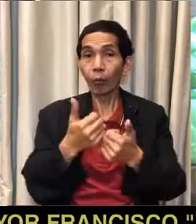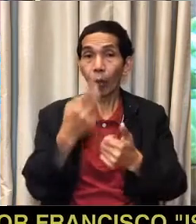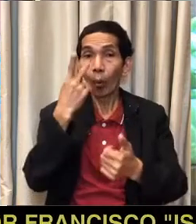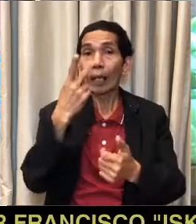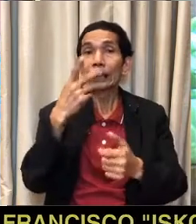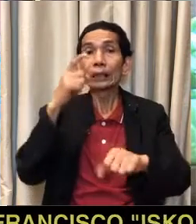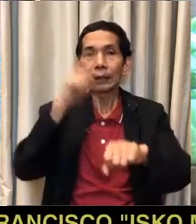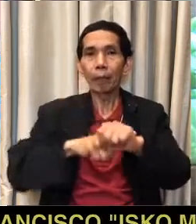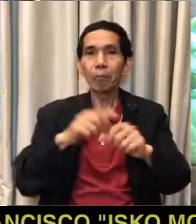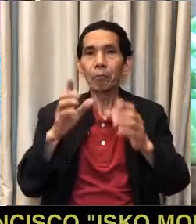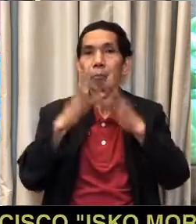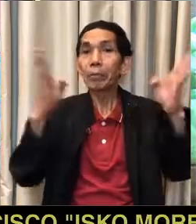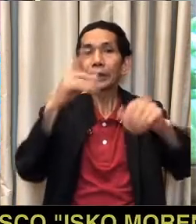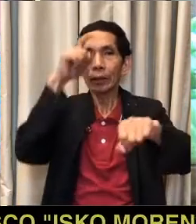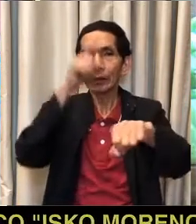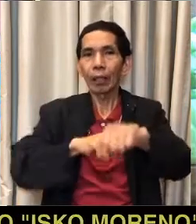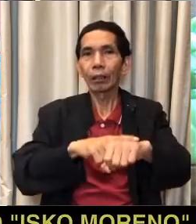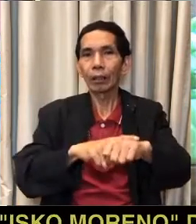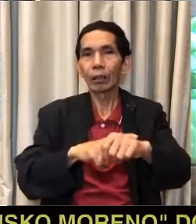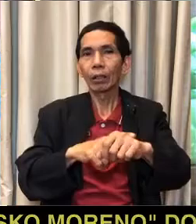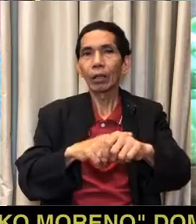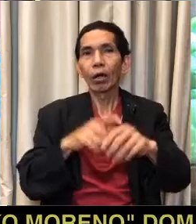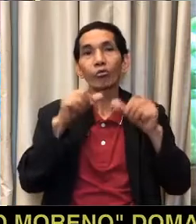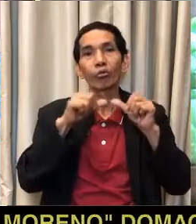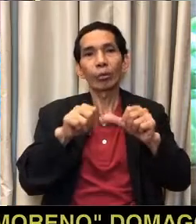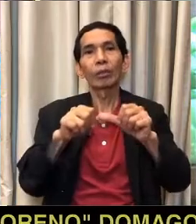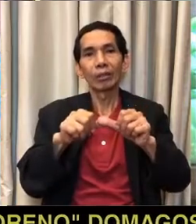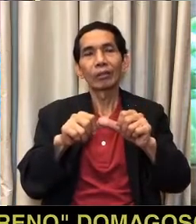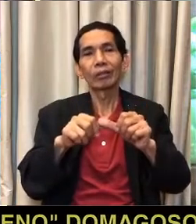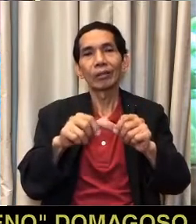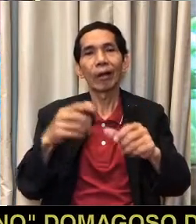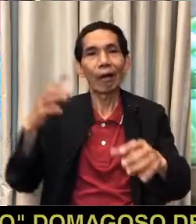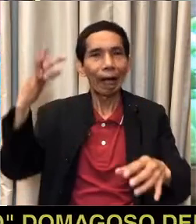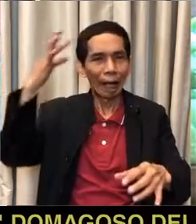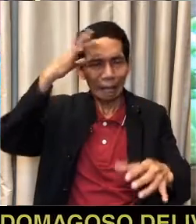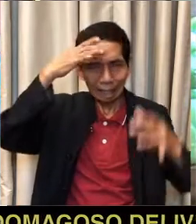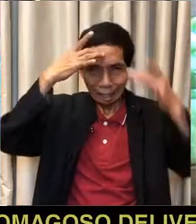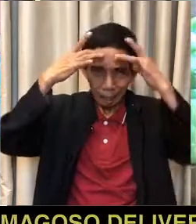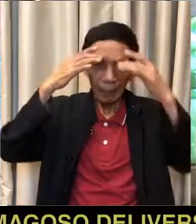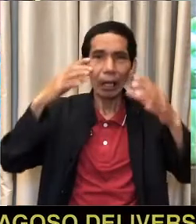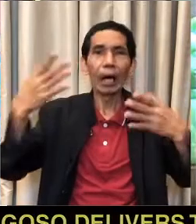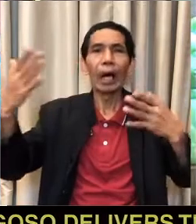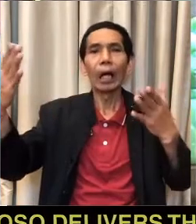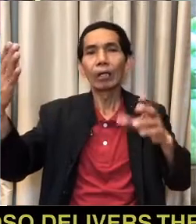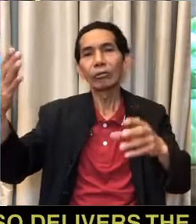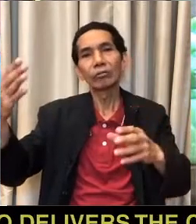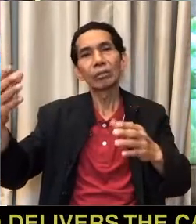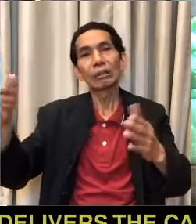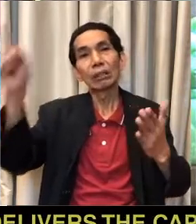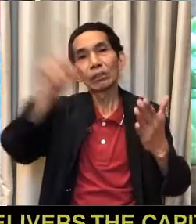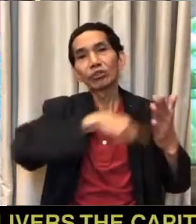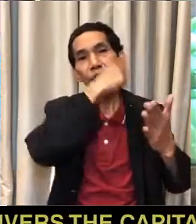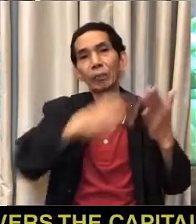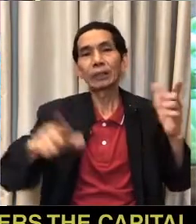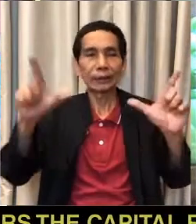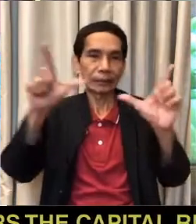time, big time ka? Tuluyan ka. Sakit pa ang ulo mo, matatanggal pa ang lisensya mo. Di ba?